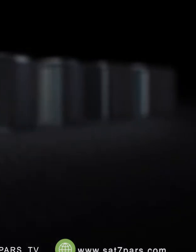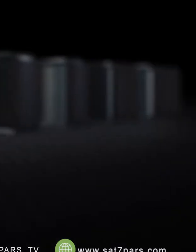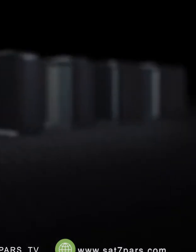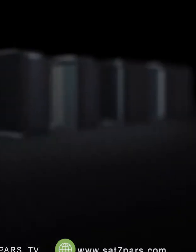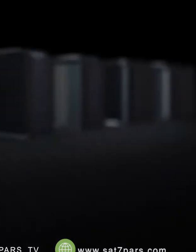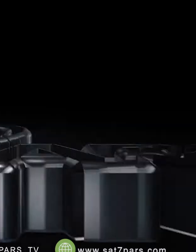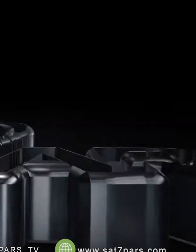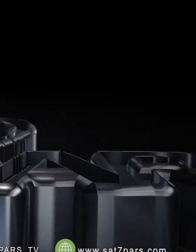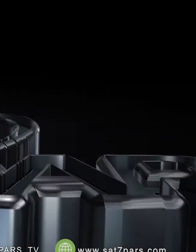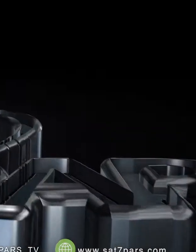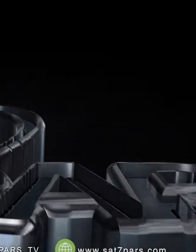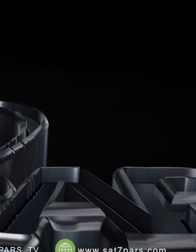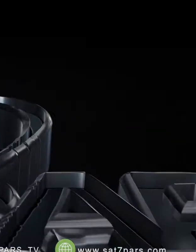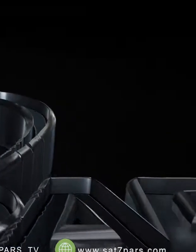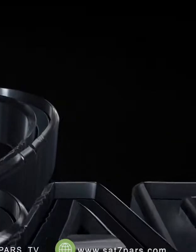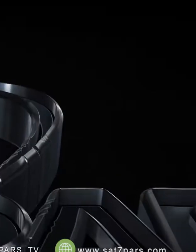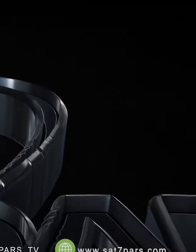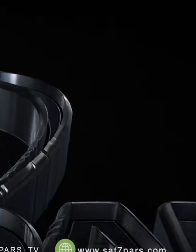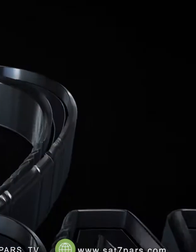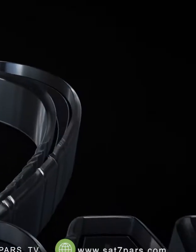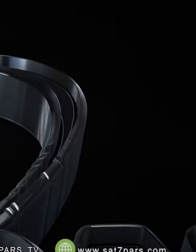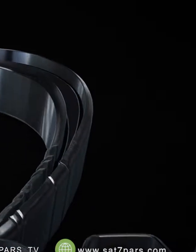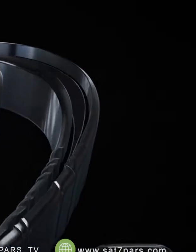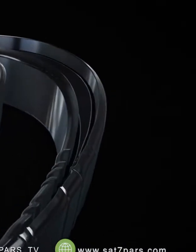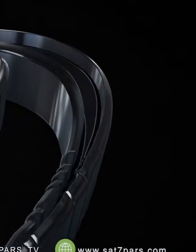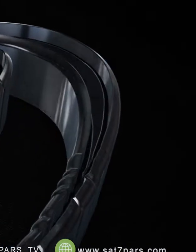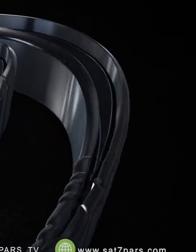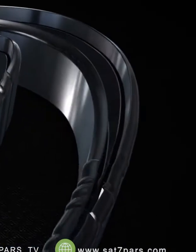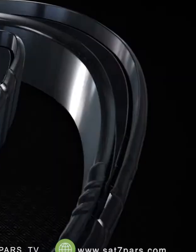موسیقی موسیقی موسیقی